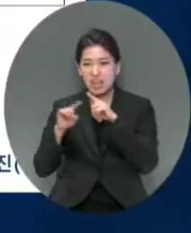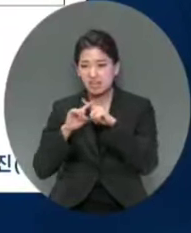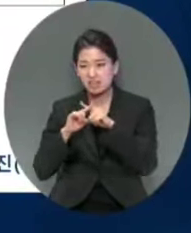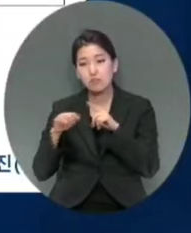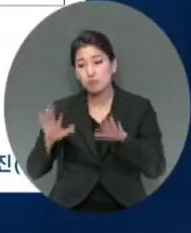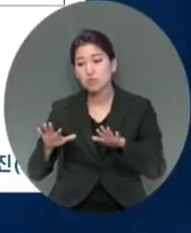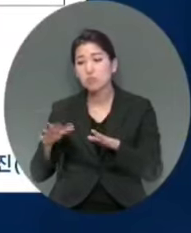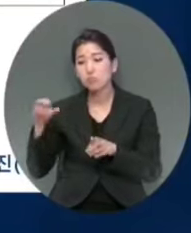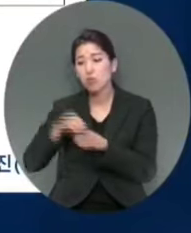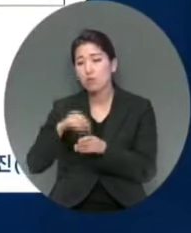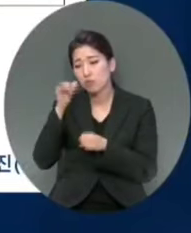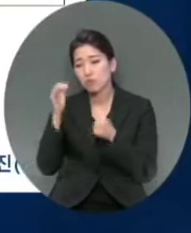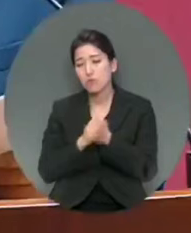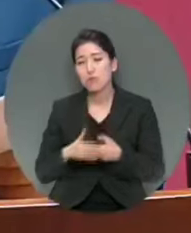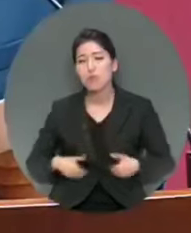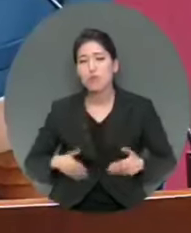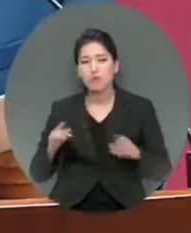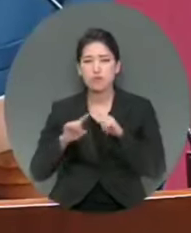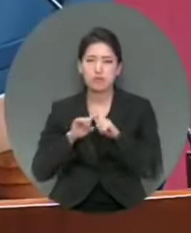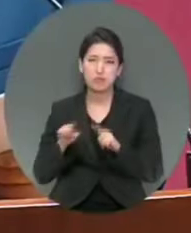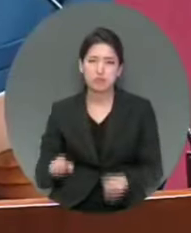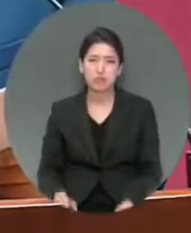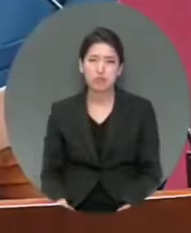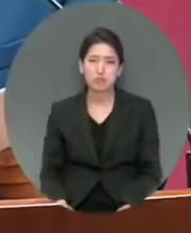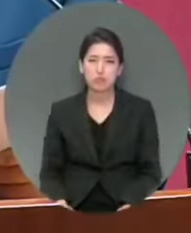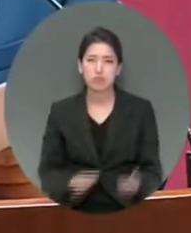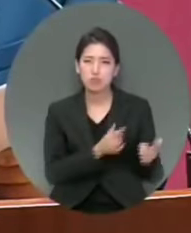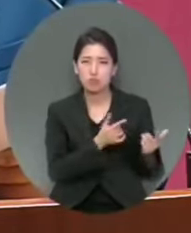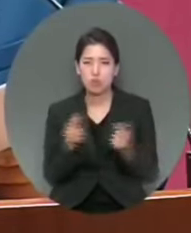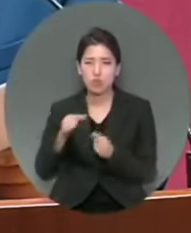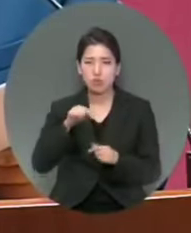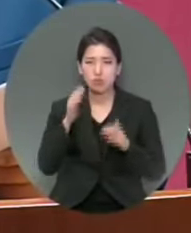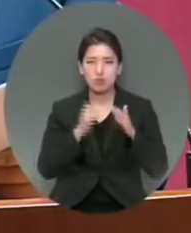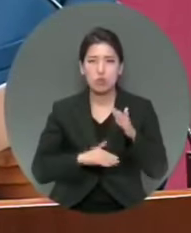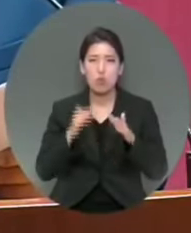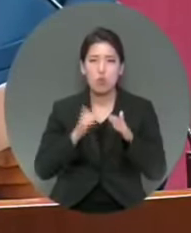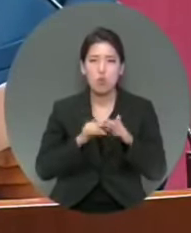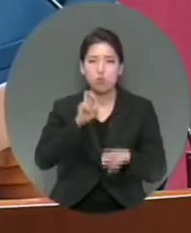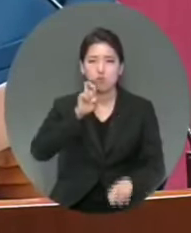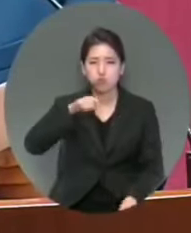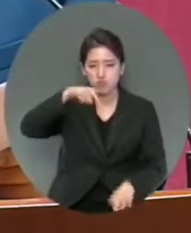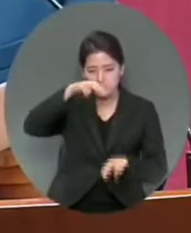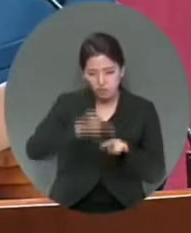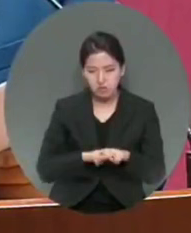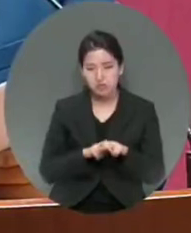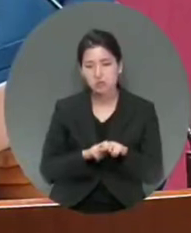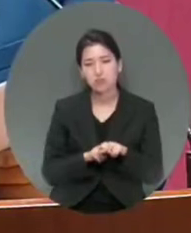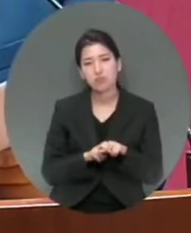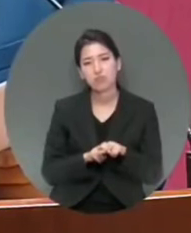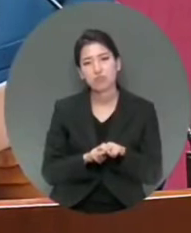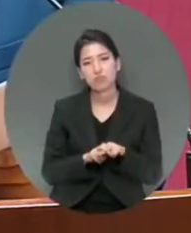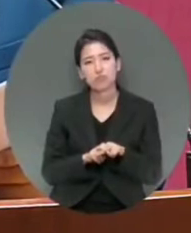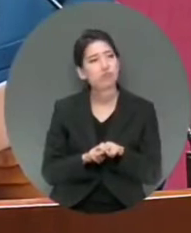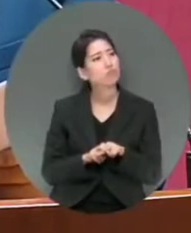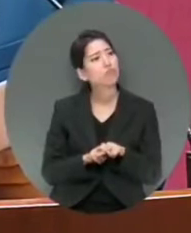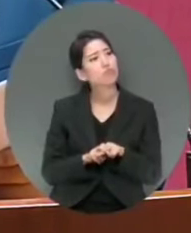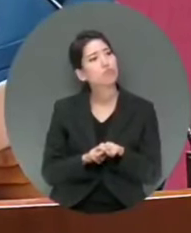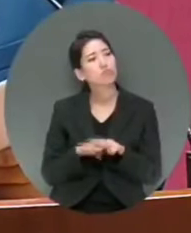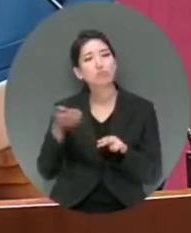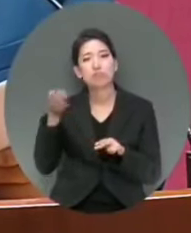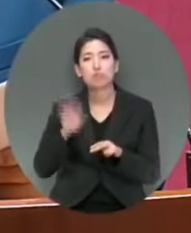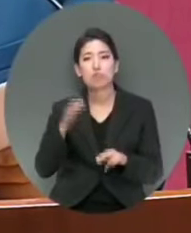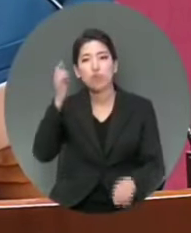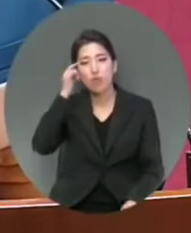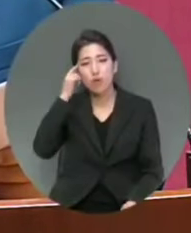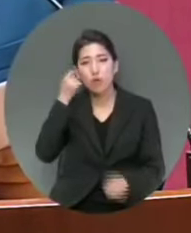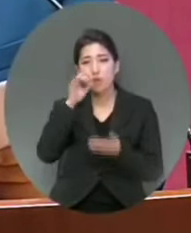같습니다. 장관님, 이게 같은 공무직들인데 기금별로 고용노동부, 기재부가 그 기재부에 계시는